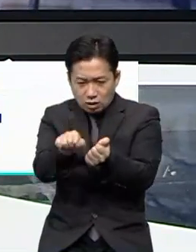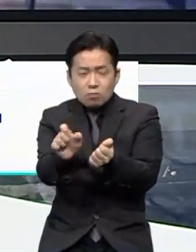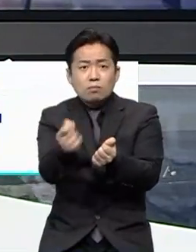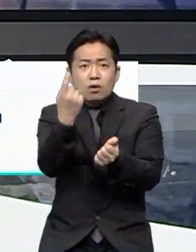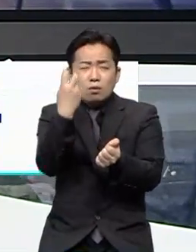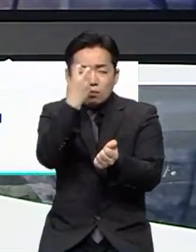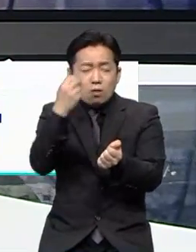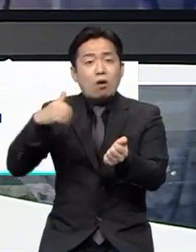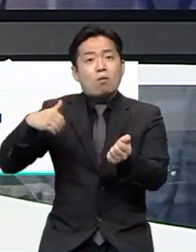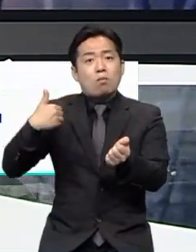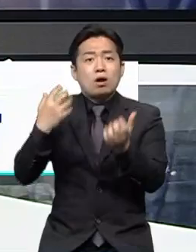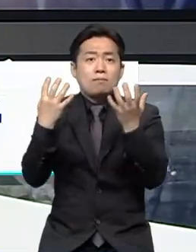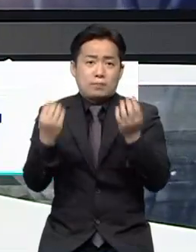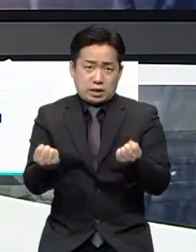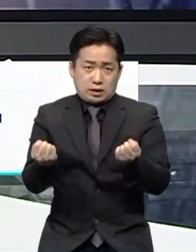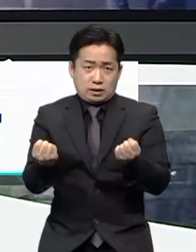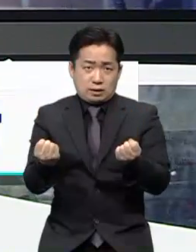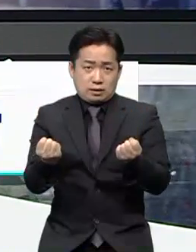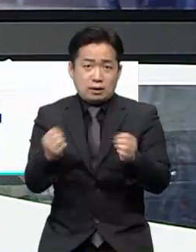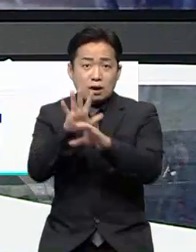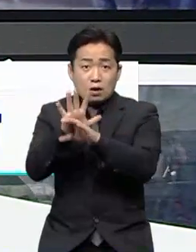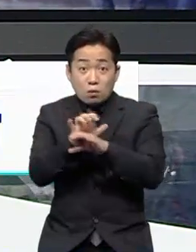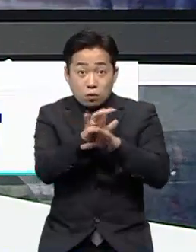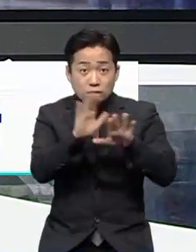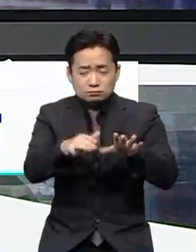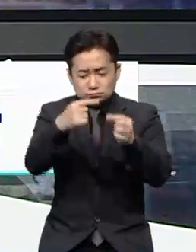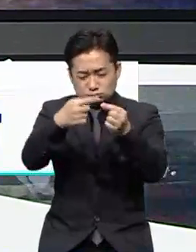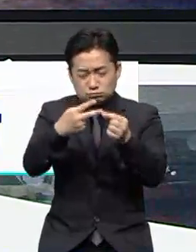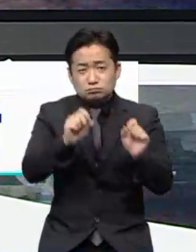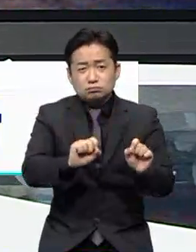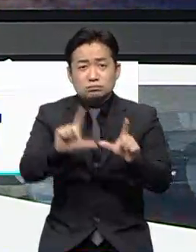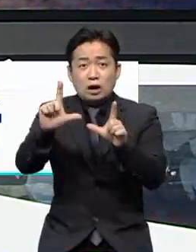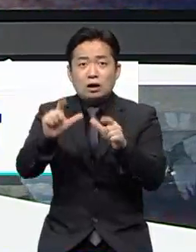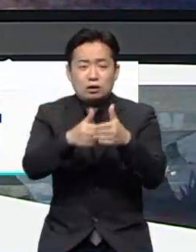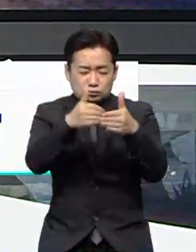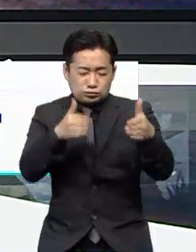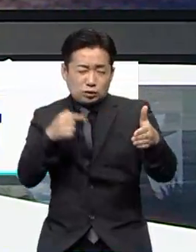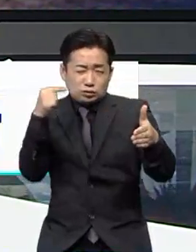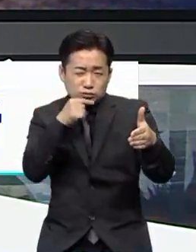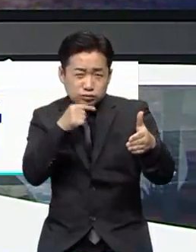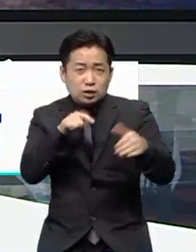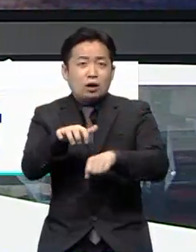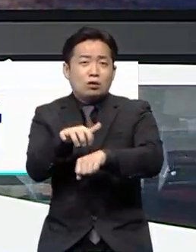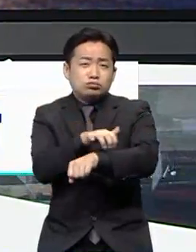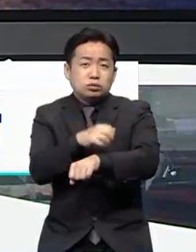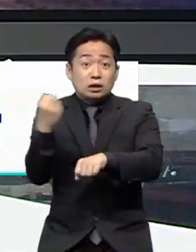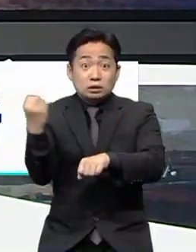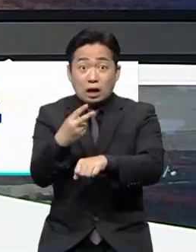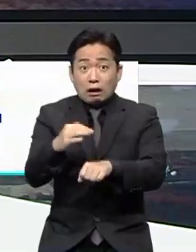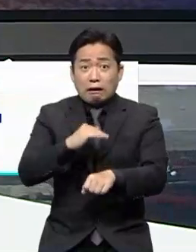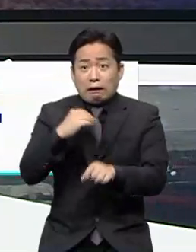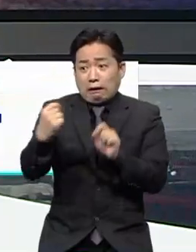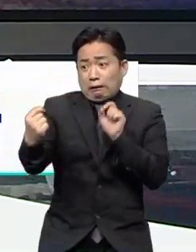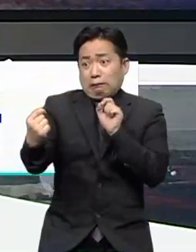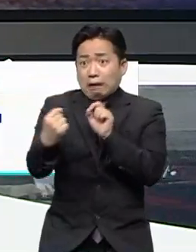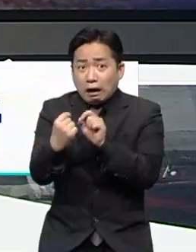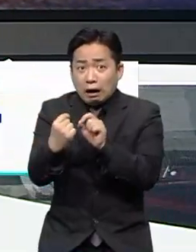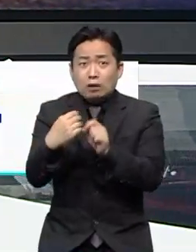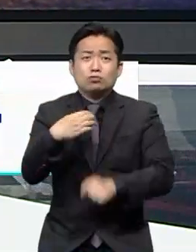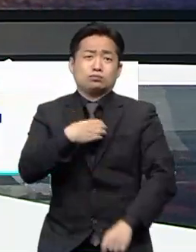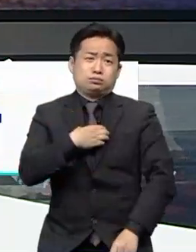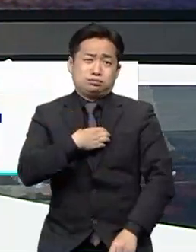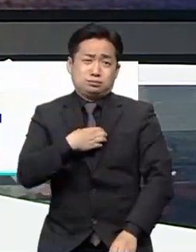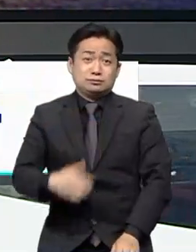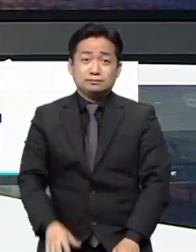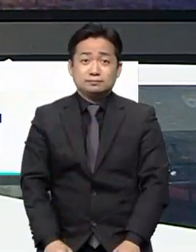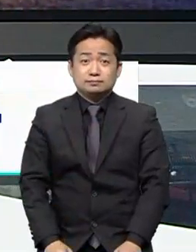못 찾는 경우도 늘었죠. 코로나 재유행과 거리두기 격상, 그 불편함이 다시 코앞까지 다가와 있습니다. 이어서